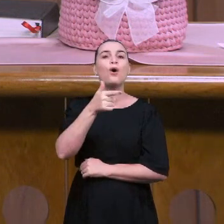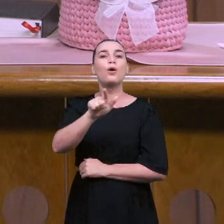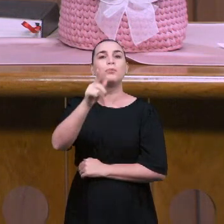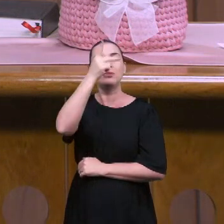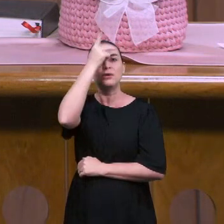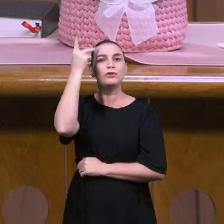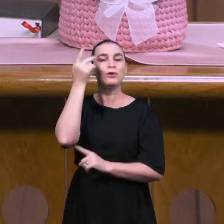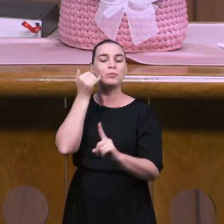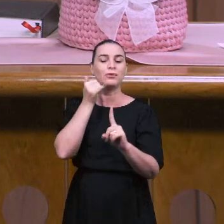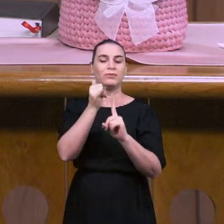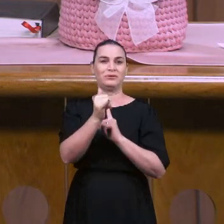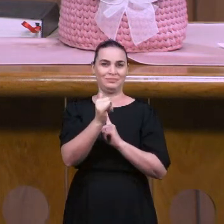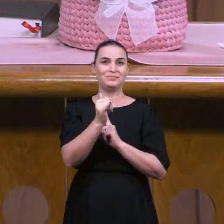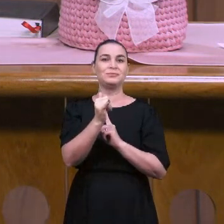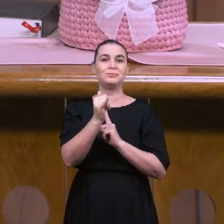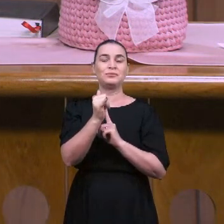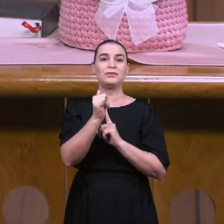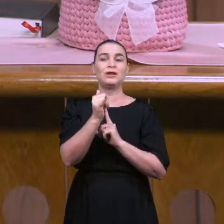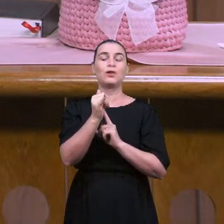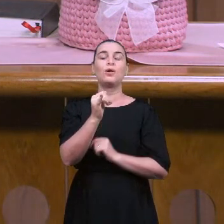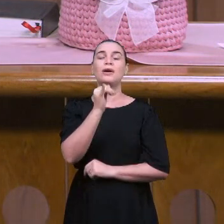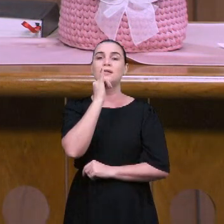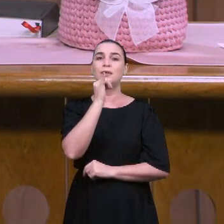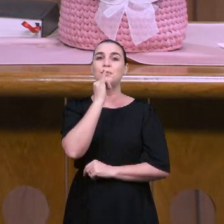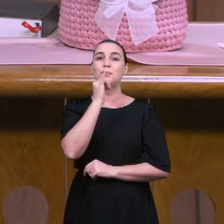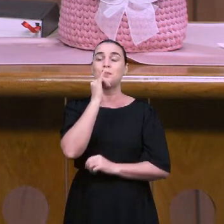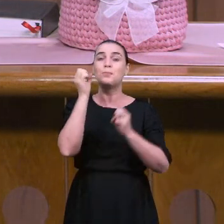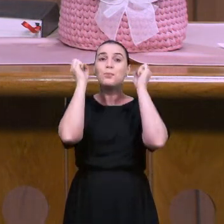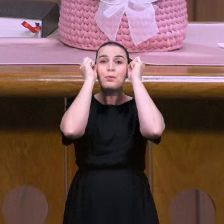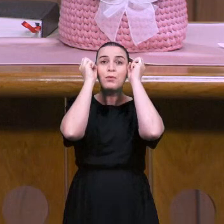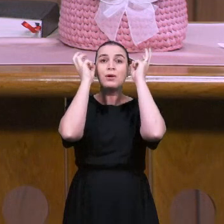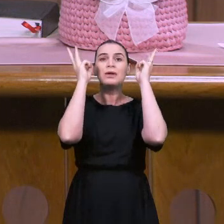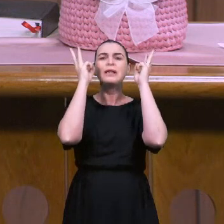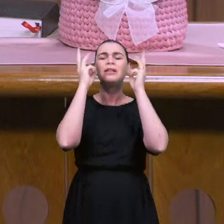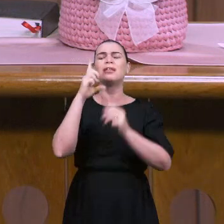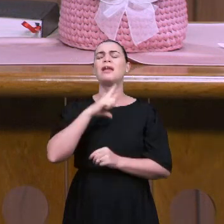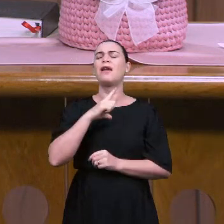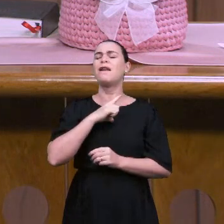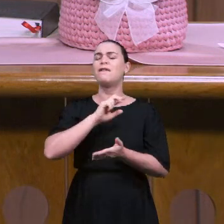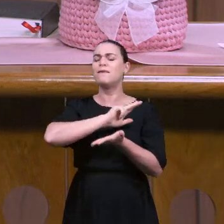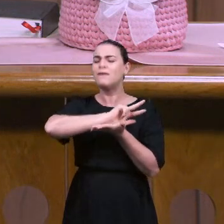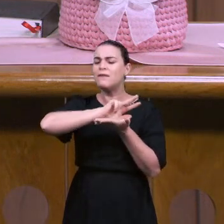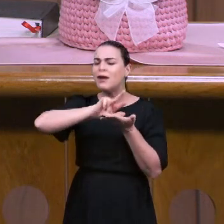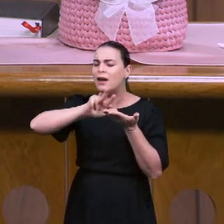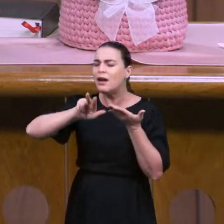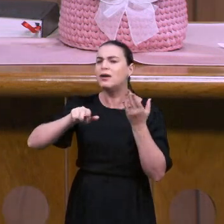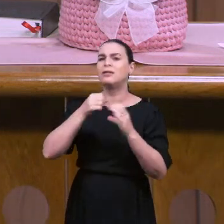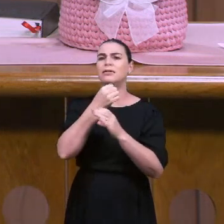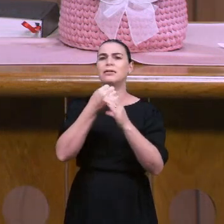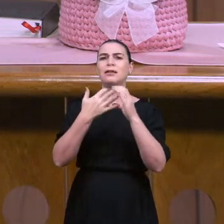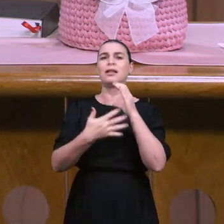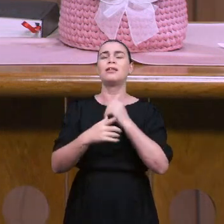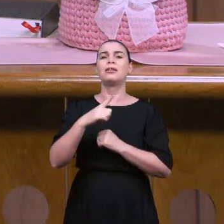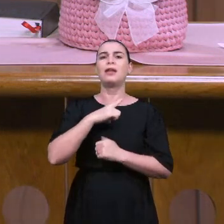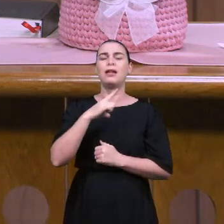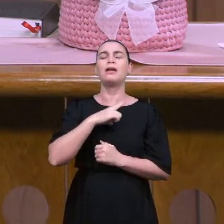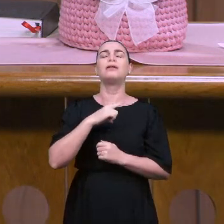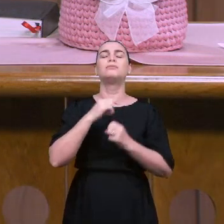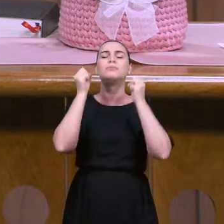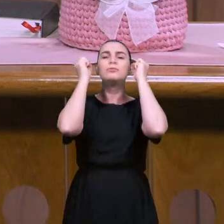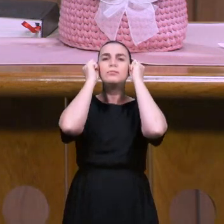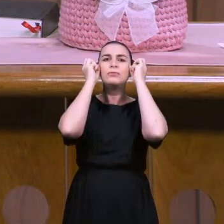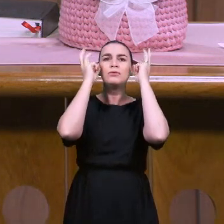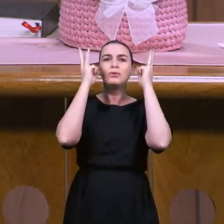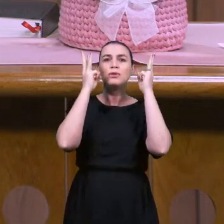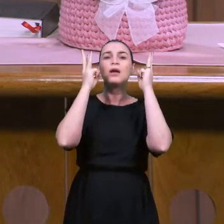le cas ici de Moïse, nous voyons clairement l'exemple, et il y a beaucoup de significations. Nous avons la vie de Moïse,